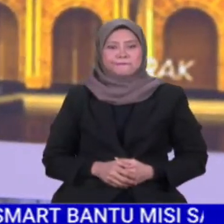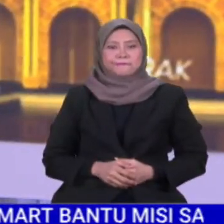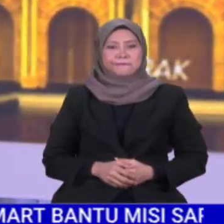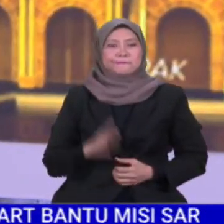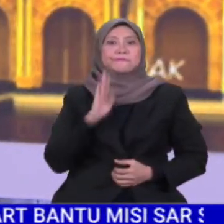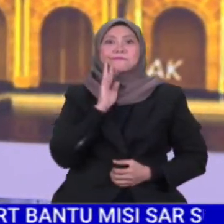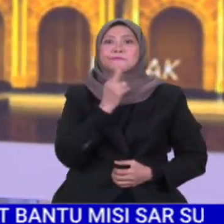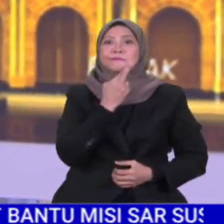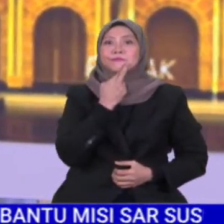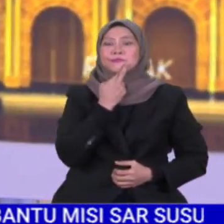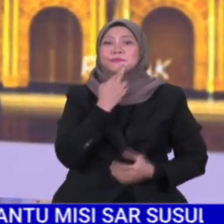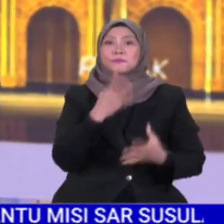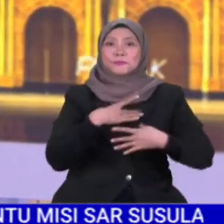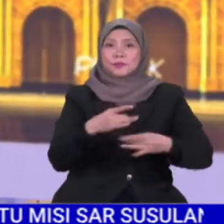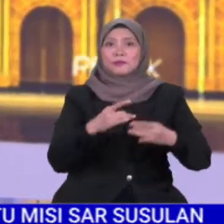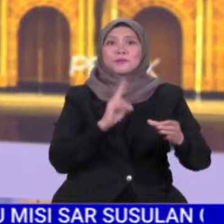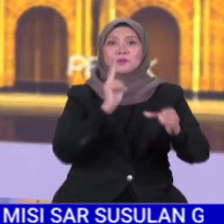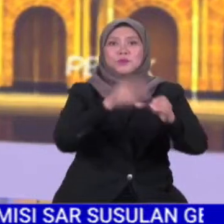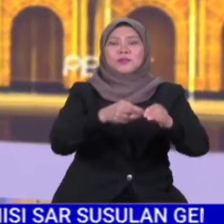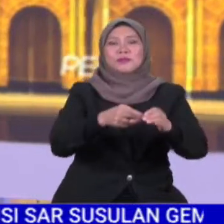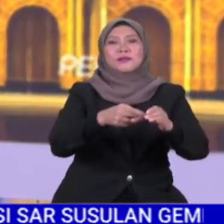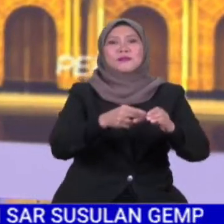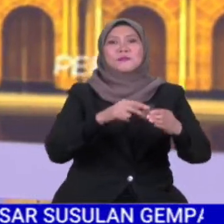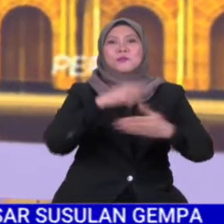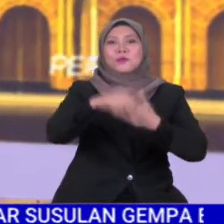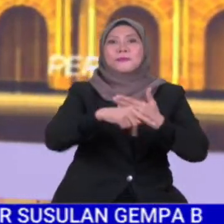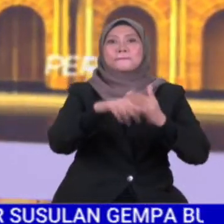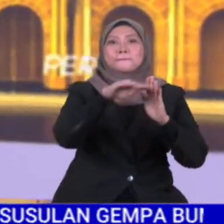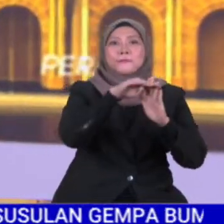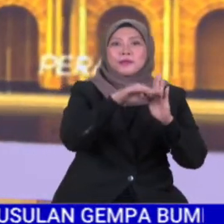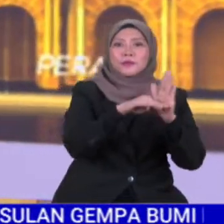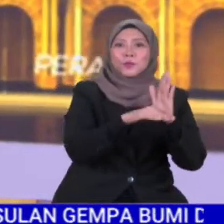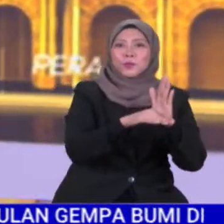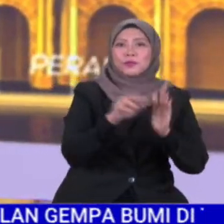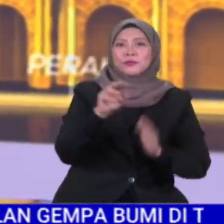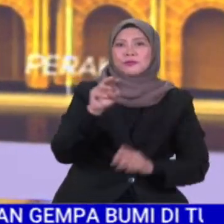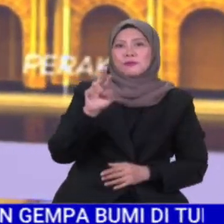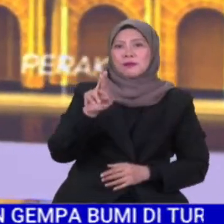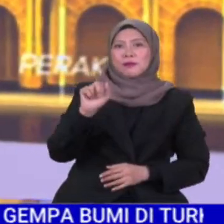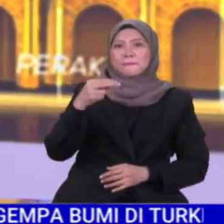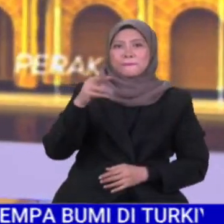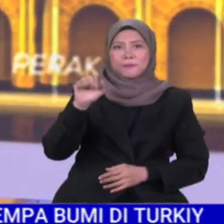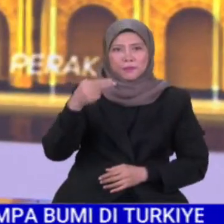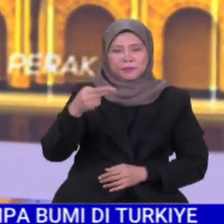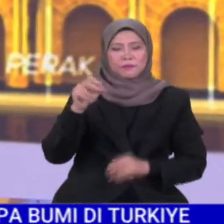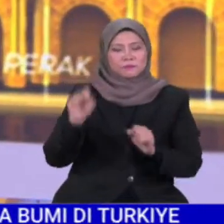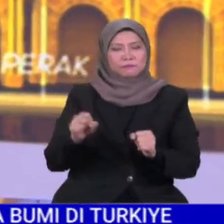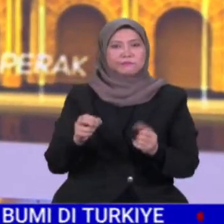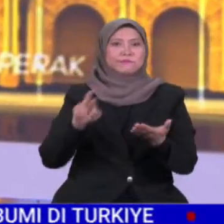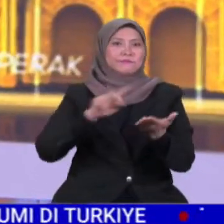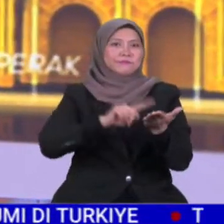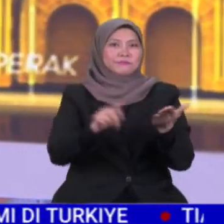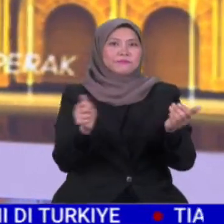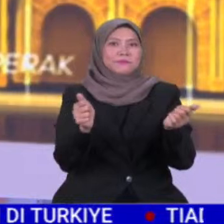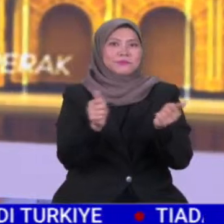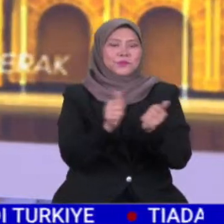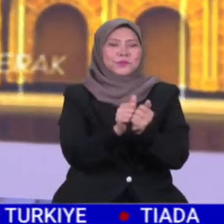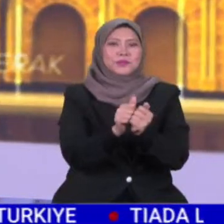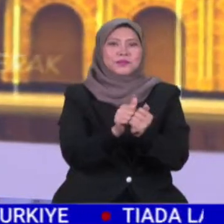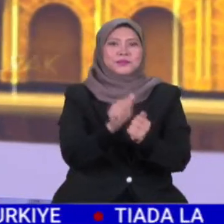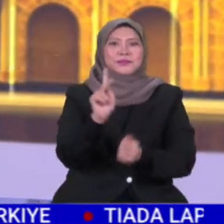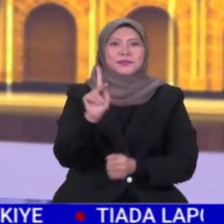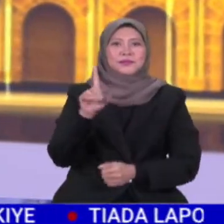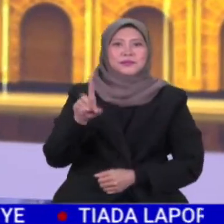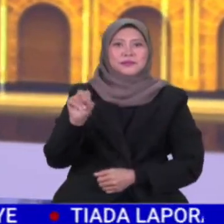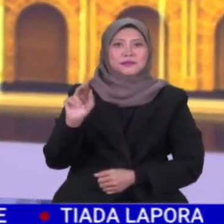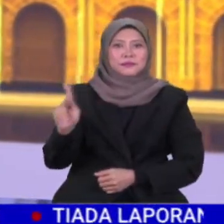Pengusaha restoran yang berminat menyertai program Menu Rahmah di Melaka disaran merujuk kepada Pejabat Kementerian Perdagangan Dalam Negeri dan Kos Sara Hidup